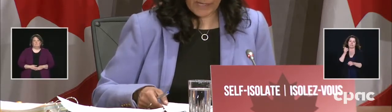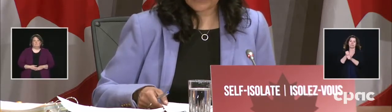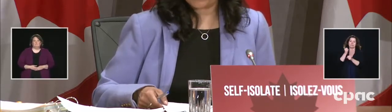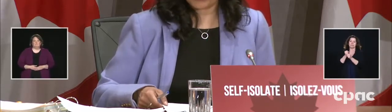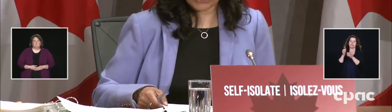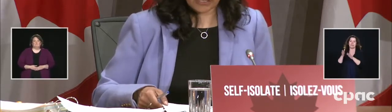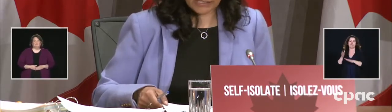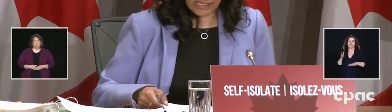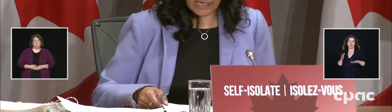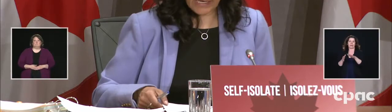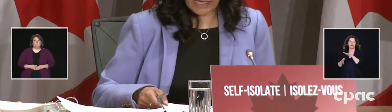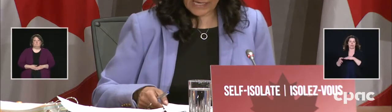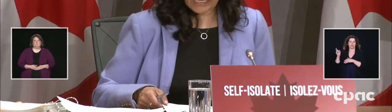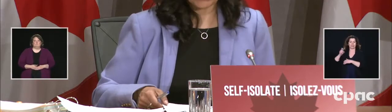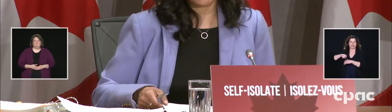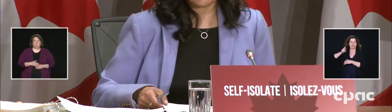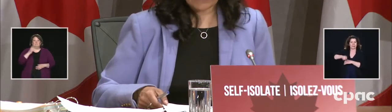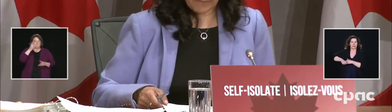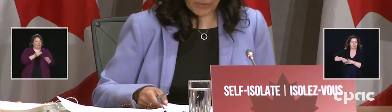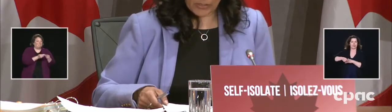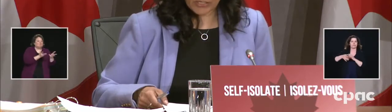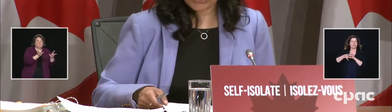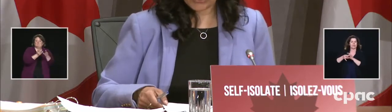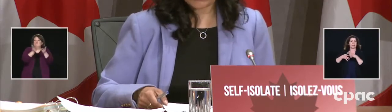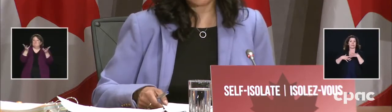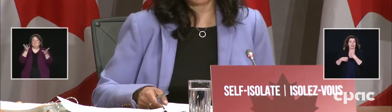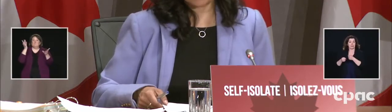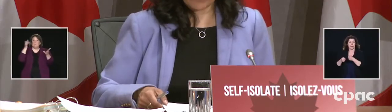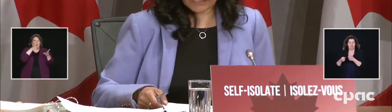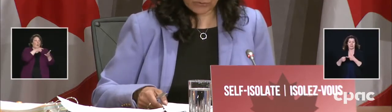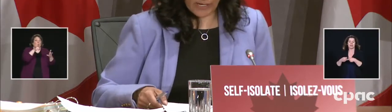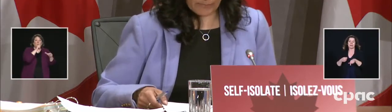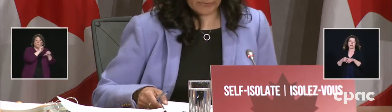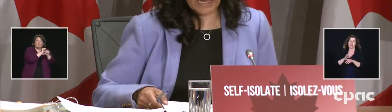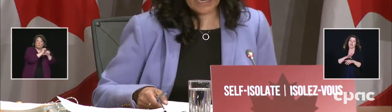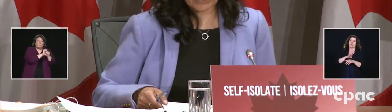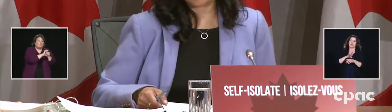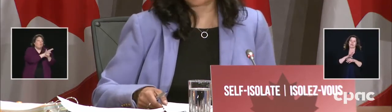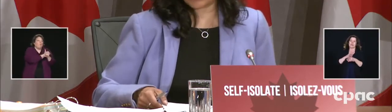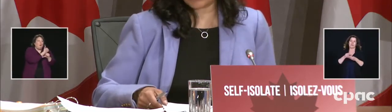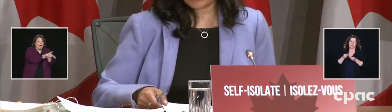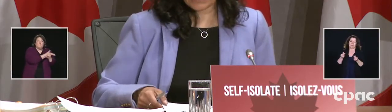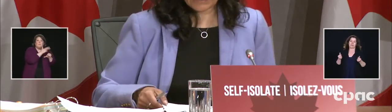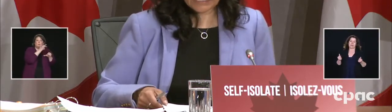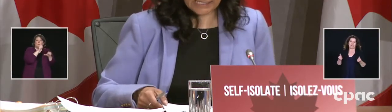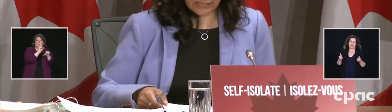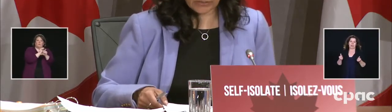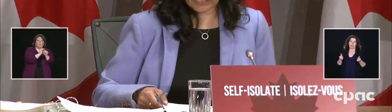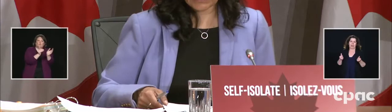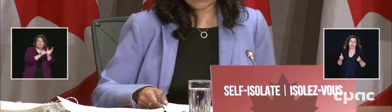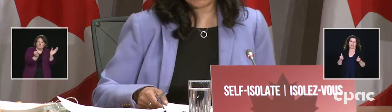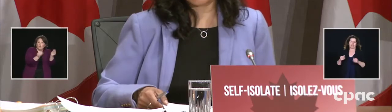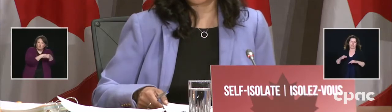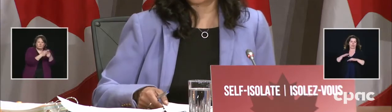du domaine de la santé aient l'équipement dont ils ont besoin pour assurer la sécurité des